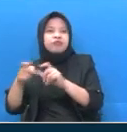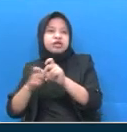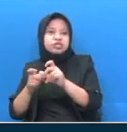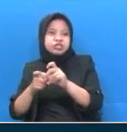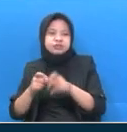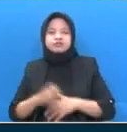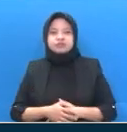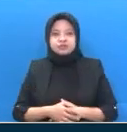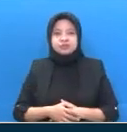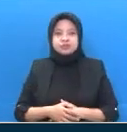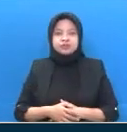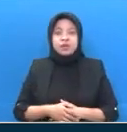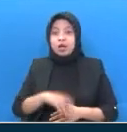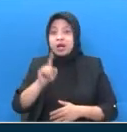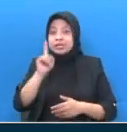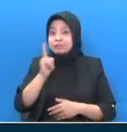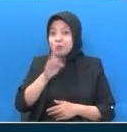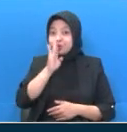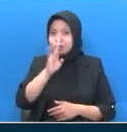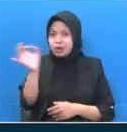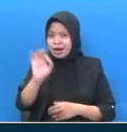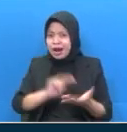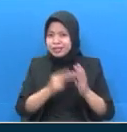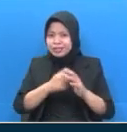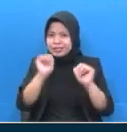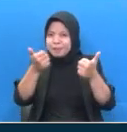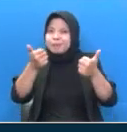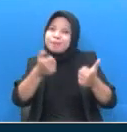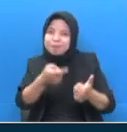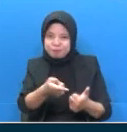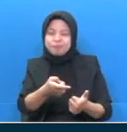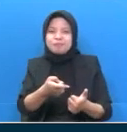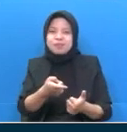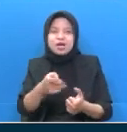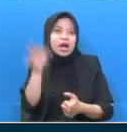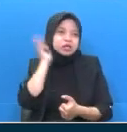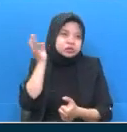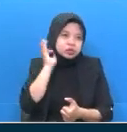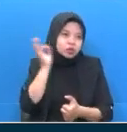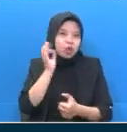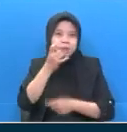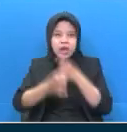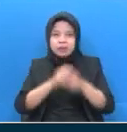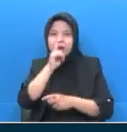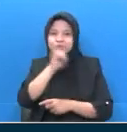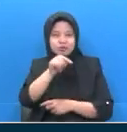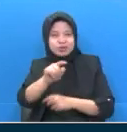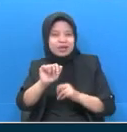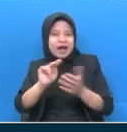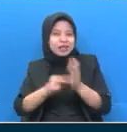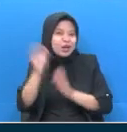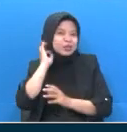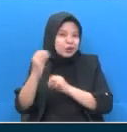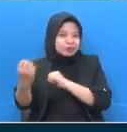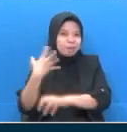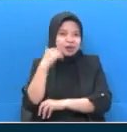tekankan, jika tidak jujur, hakim sudah siap untuk menahan mereka yang memberikan keterangan palsu. Jadi ini saya ingin ingatkan sekali